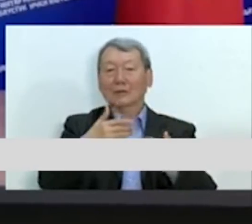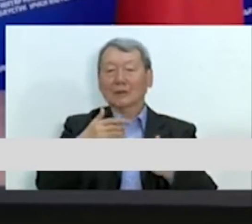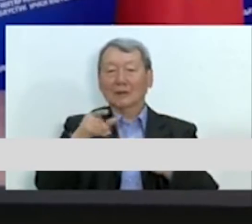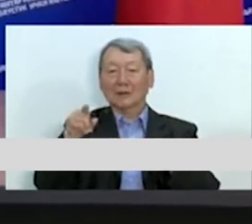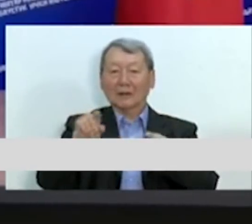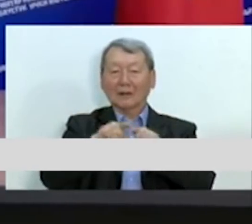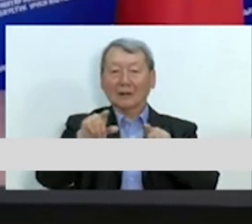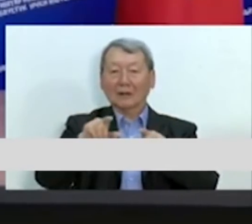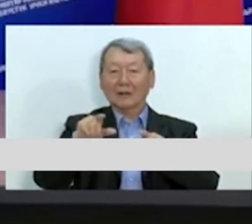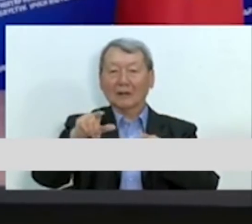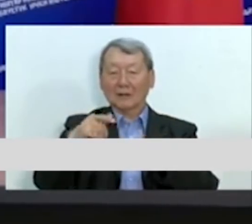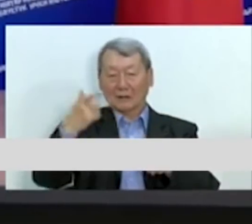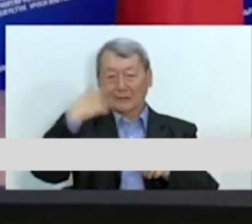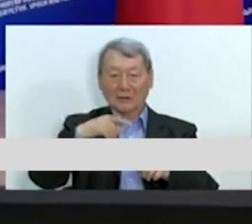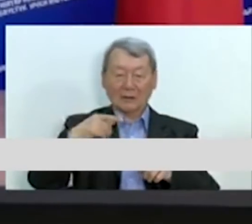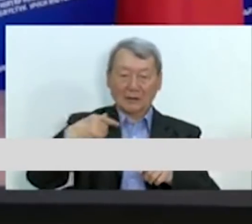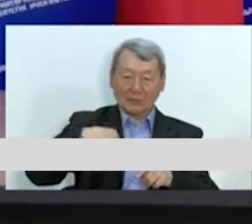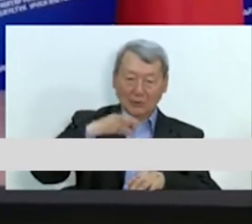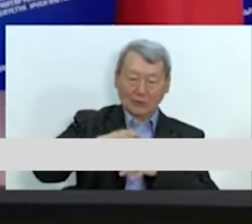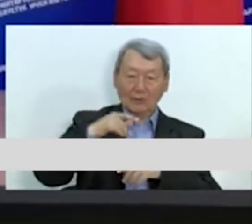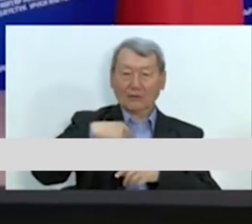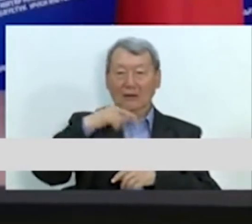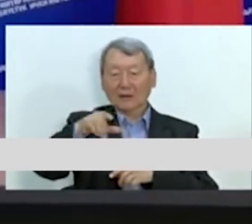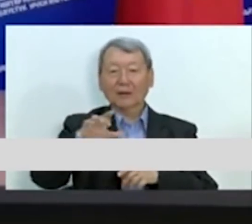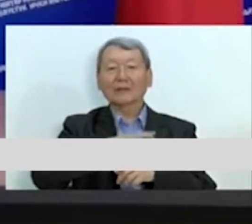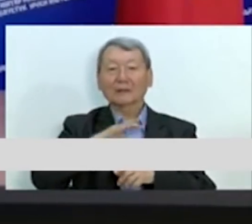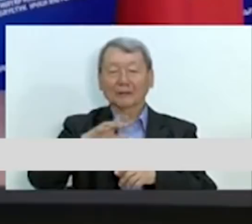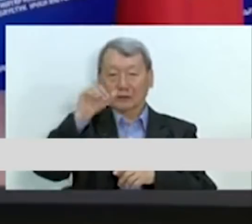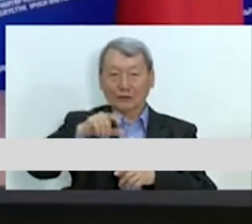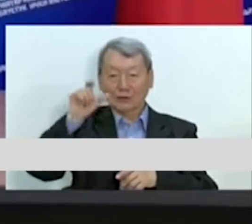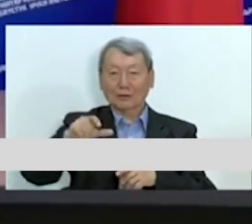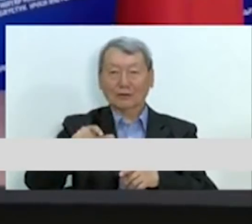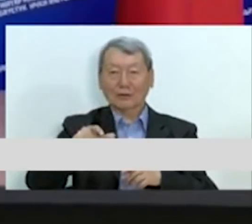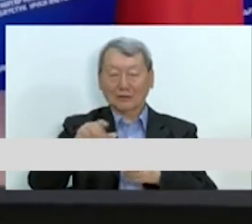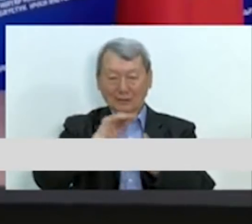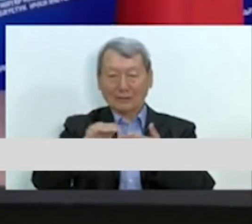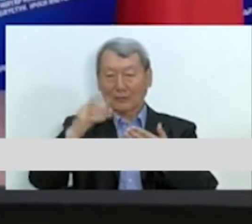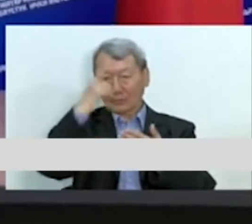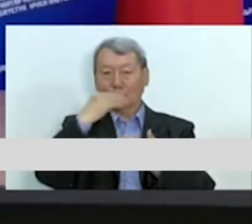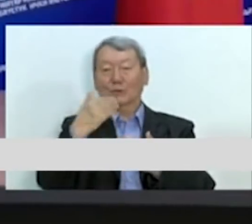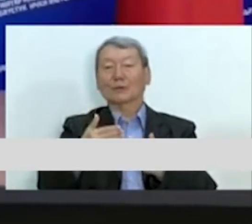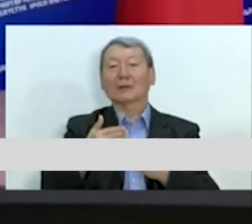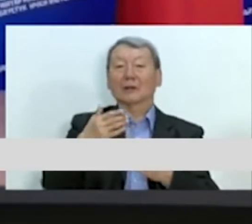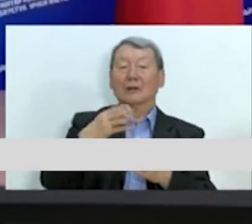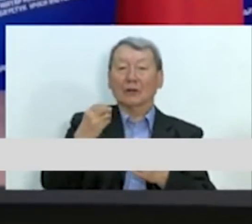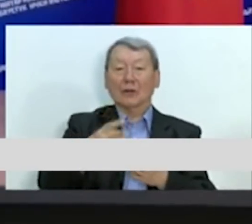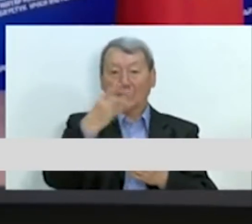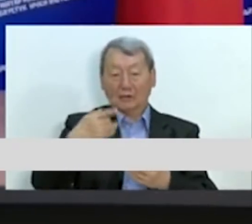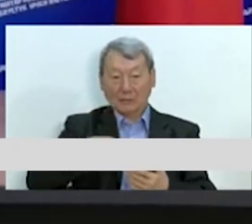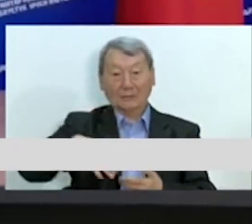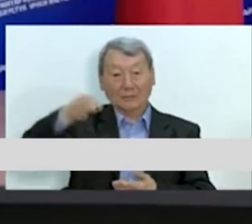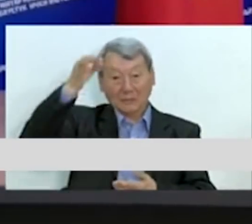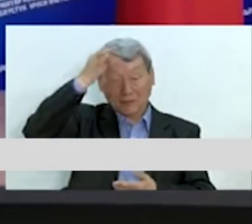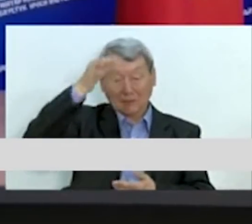Осмоновдун мен ооруйун, сен ооруба ата журт деген ушундай кишилерге арнап жазылса керек. Дагы бир эсиме келип